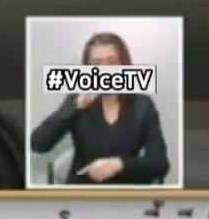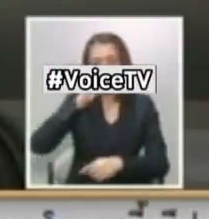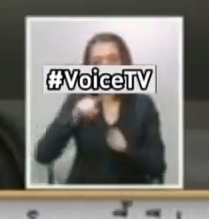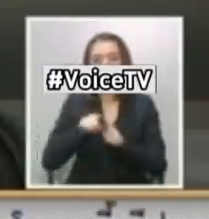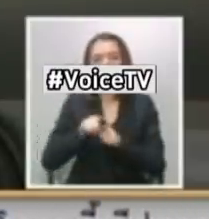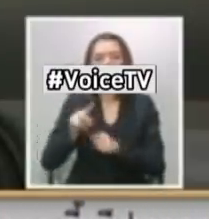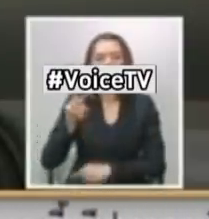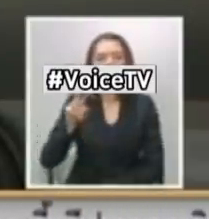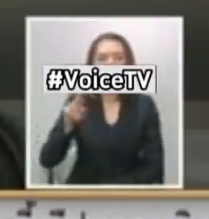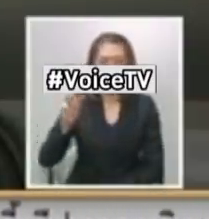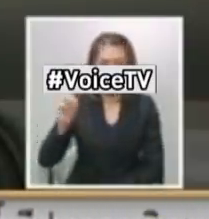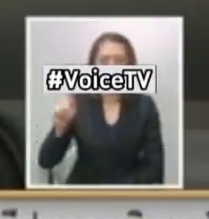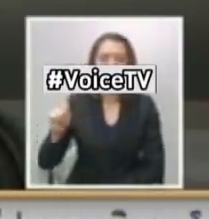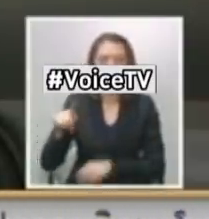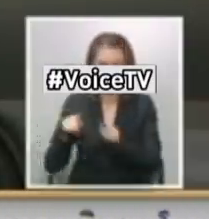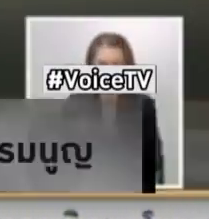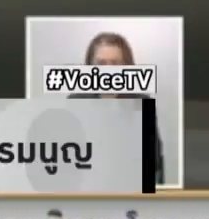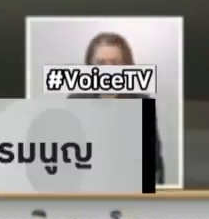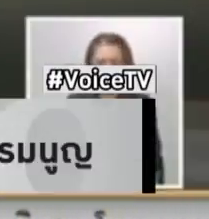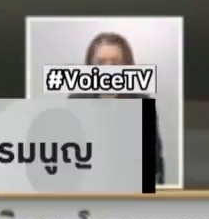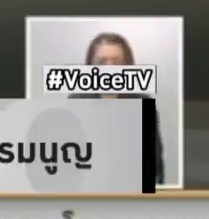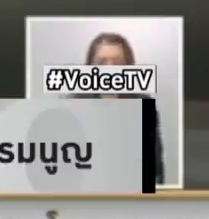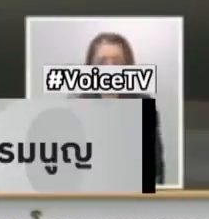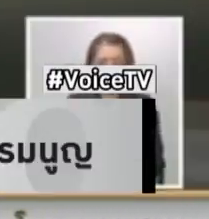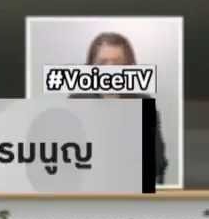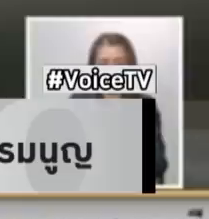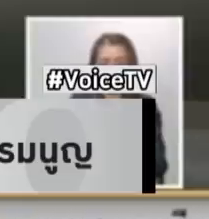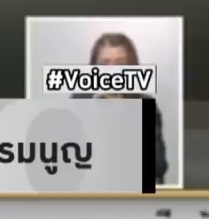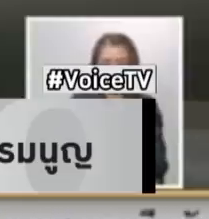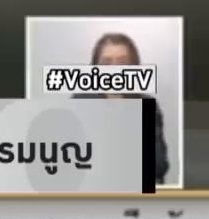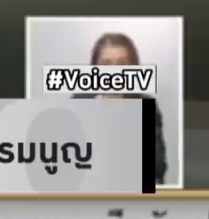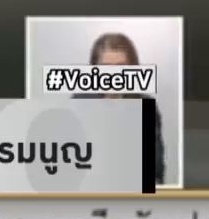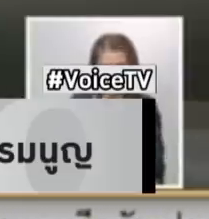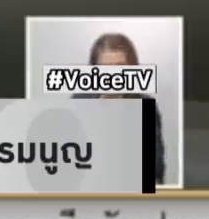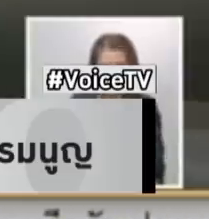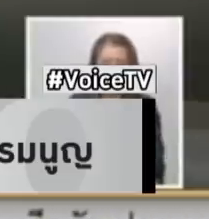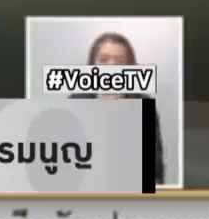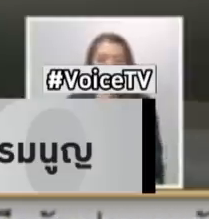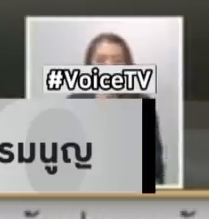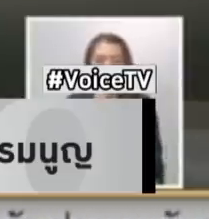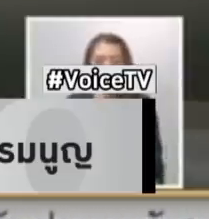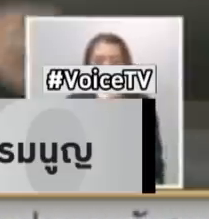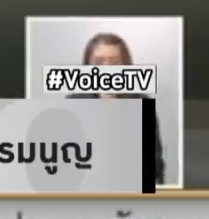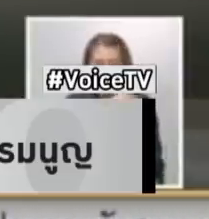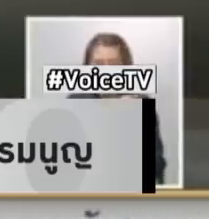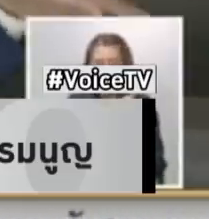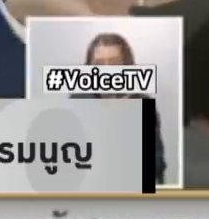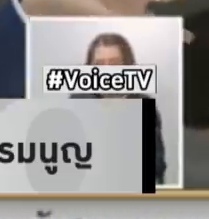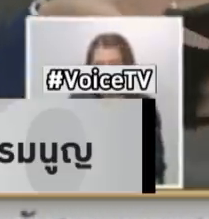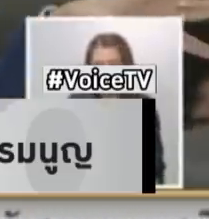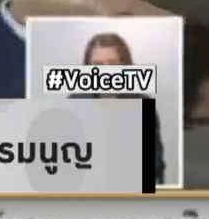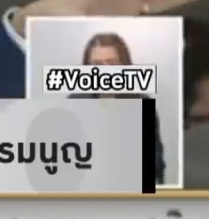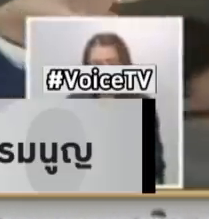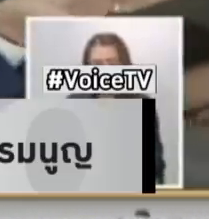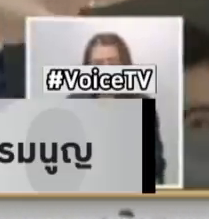แข็งที่สำนักนายกเตรียมเอาไว้แต่ว่าทำไม16กรกฎาคมมีการถวายสัตว์ปฏิญาณไม่ครบถ้วนแล้วก็จะเกิดผลต